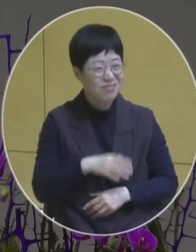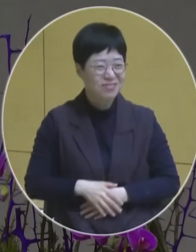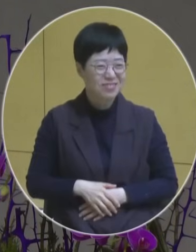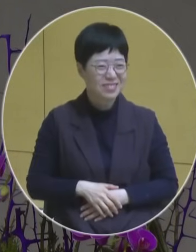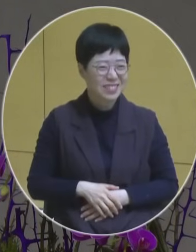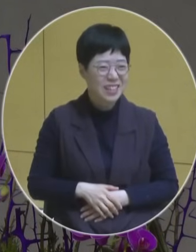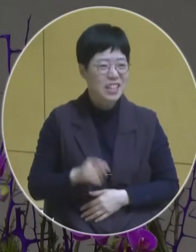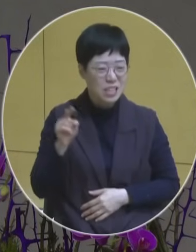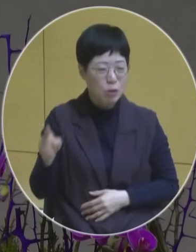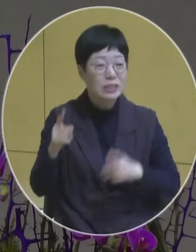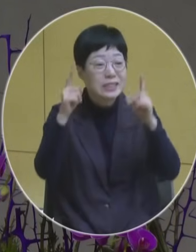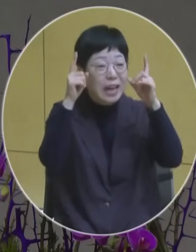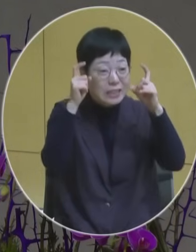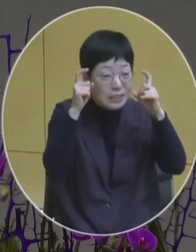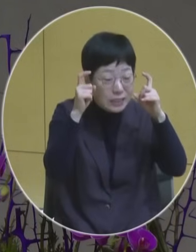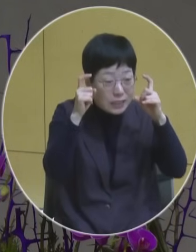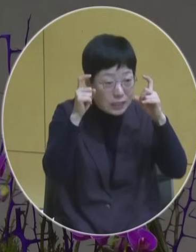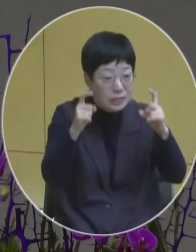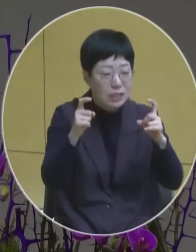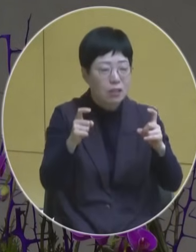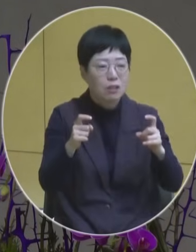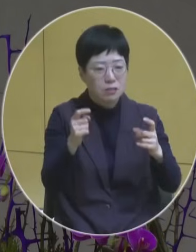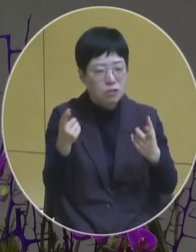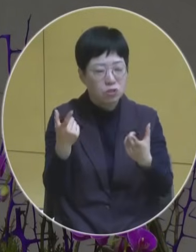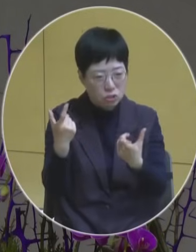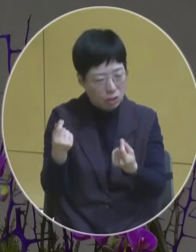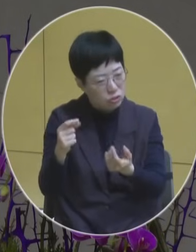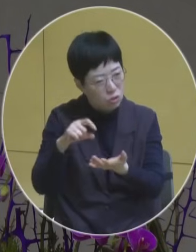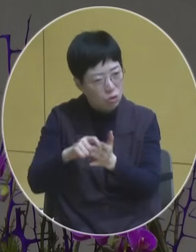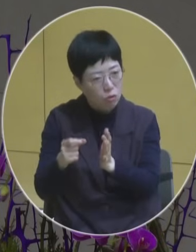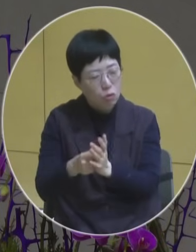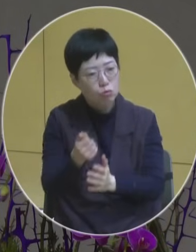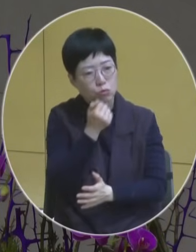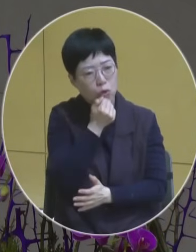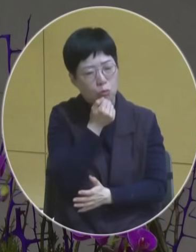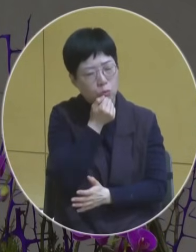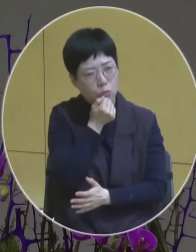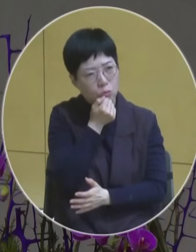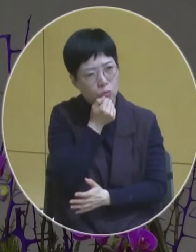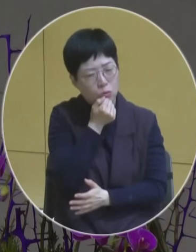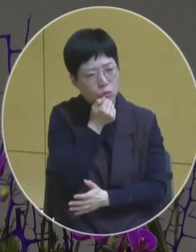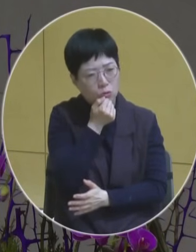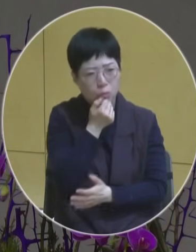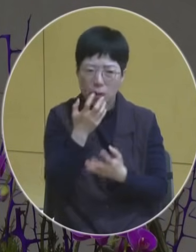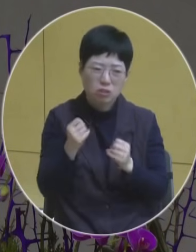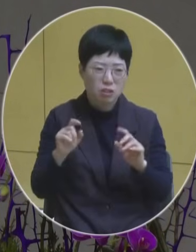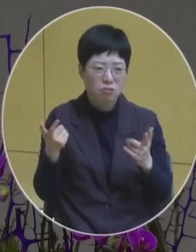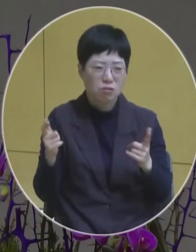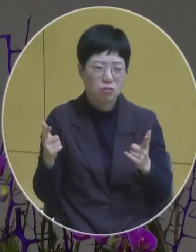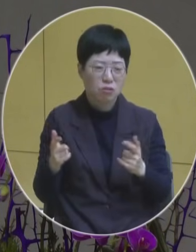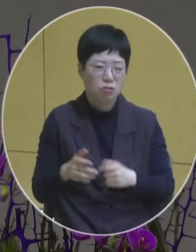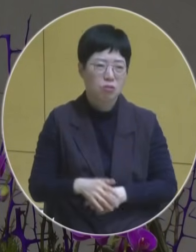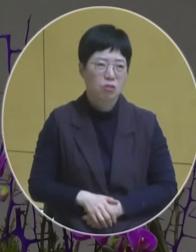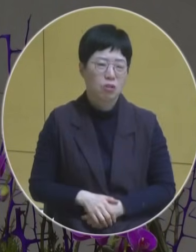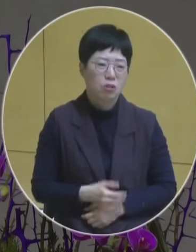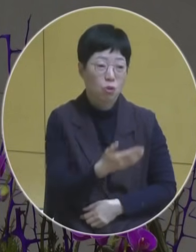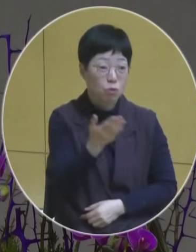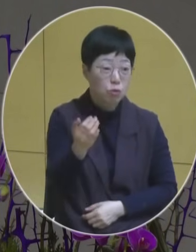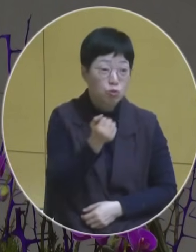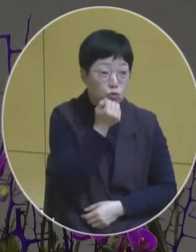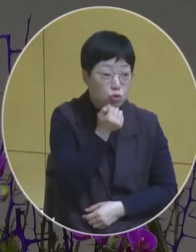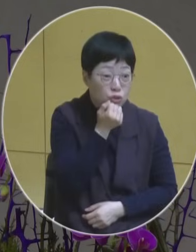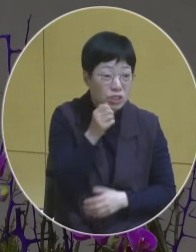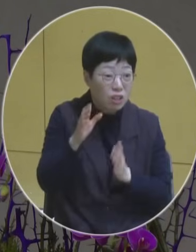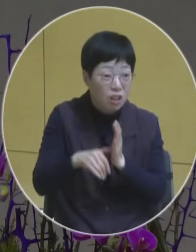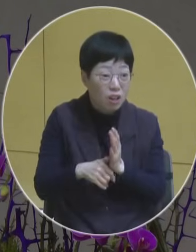근데 그 사진에 그때만큼 웃어본 적이 그렇게 인생 살면서 많지는 않은 것 같아요. 여러분이